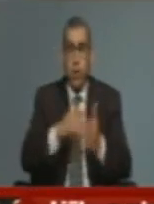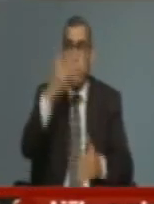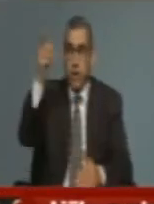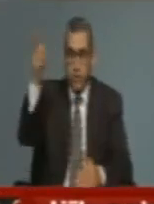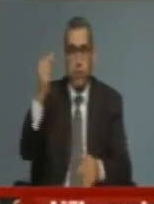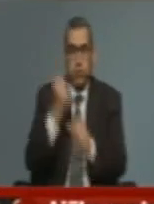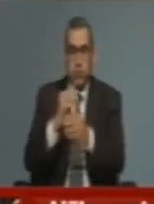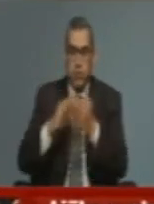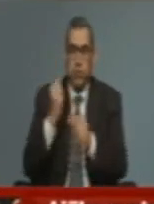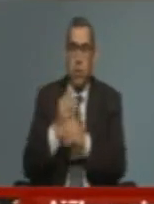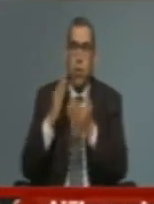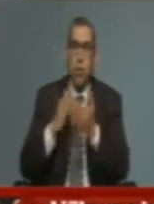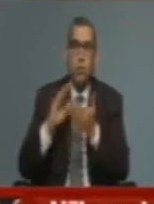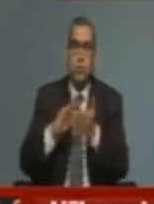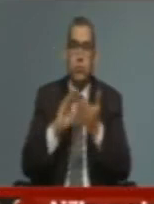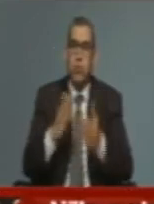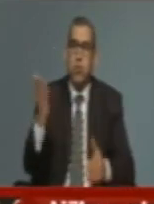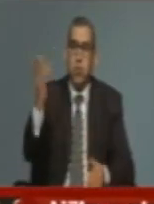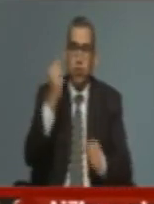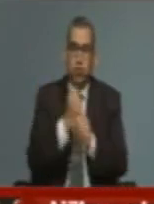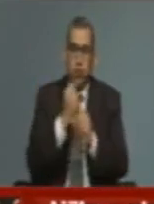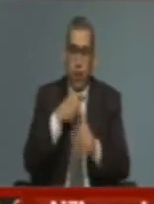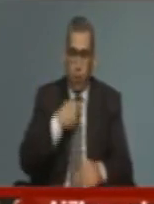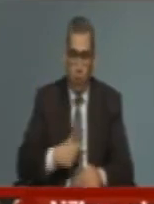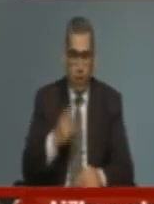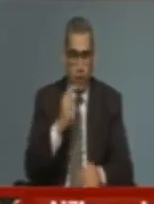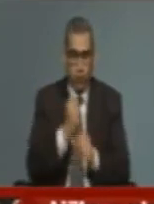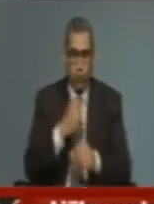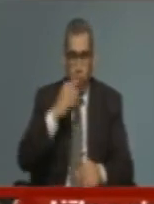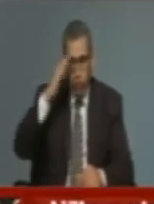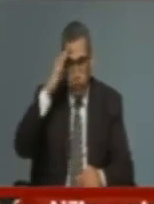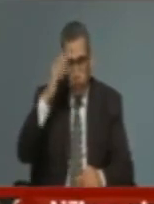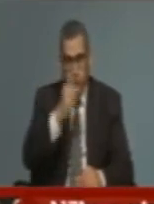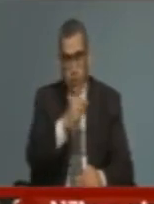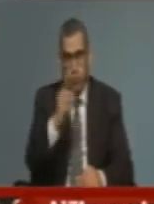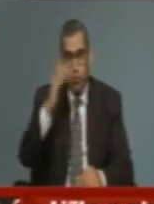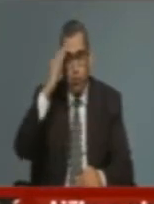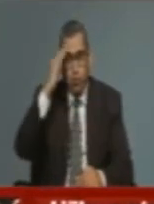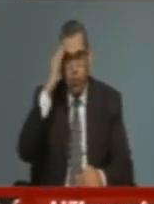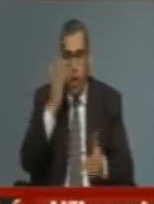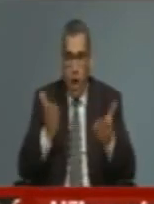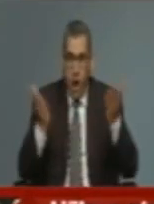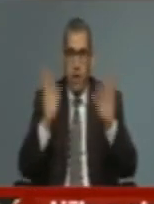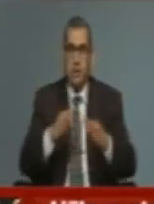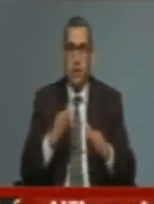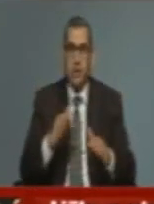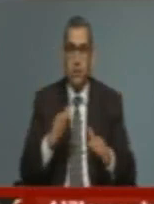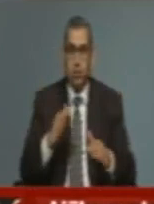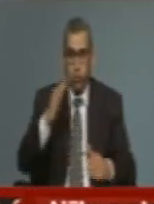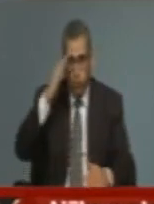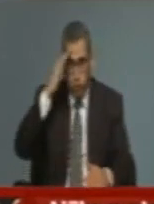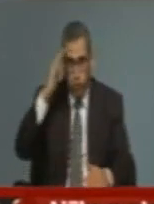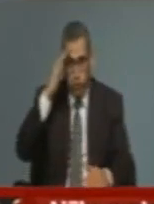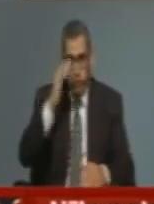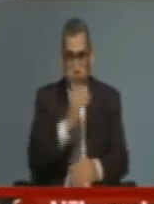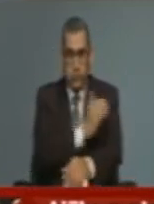دور في ده. وانا يعني فرصه ان اقول لهم متشكرين، متشكرين واكتر، متشكرين ونشتغل اكتر.